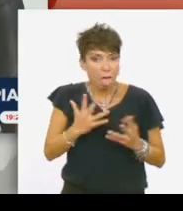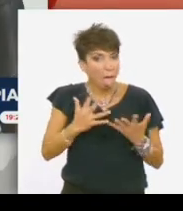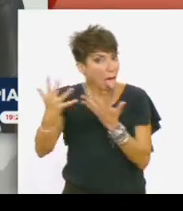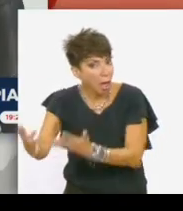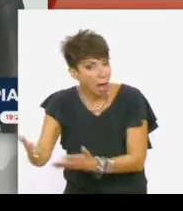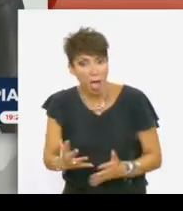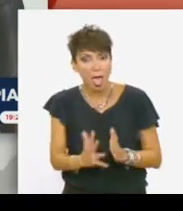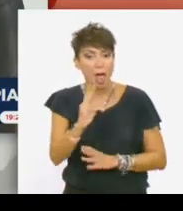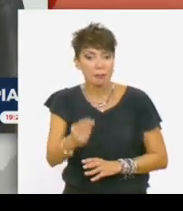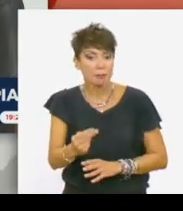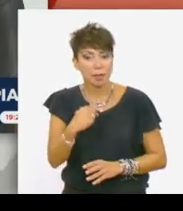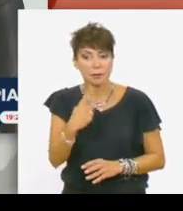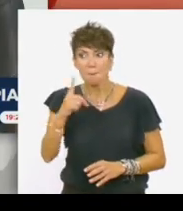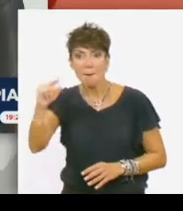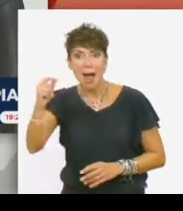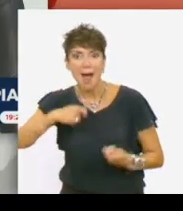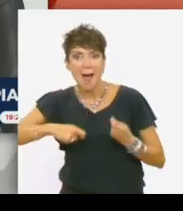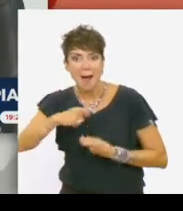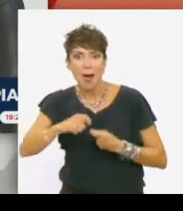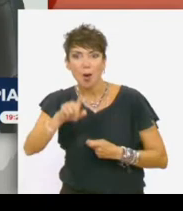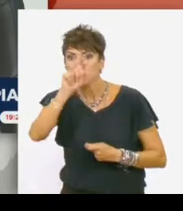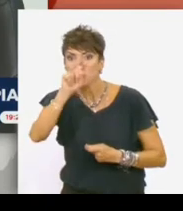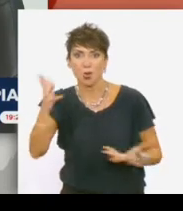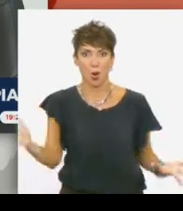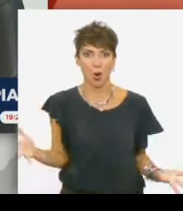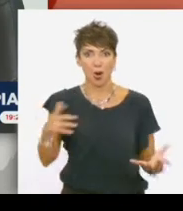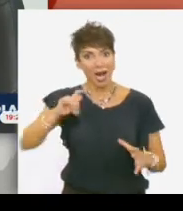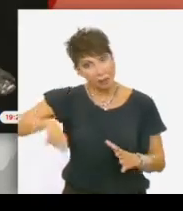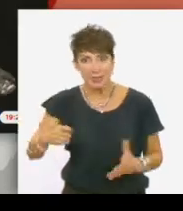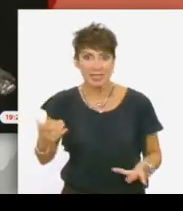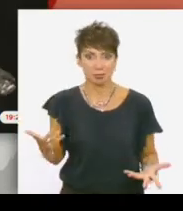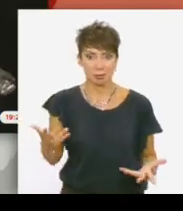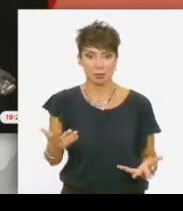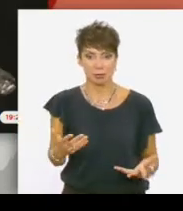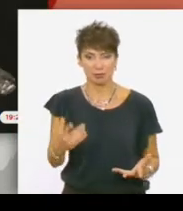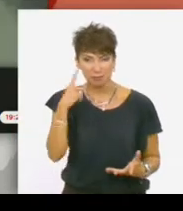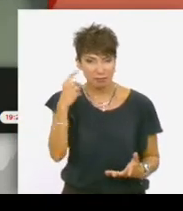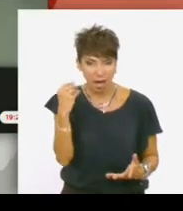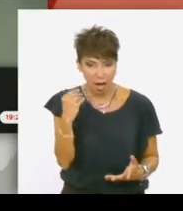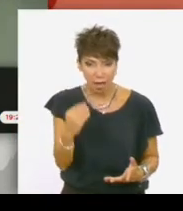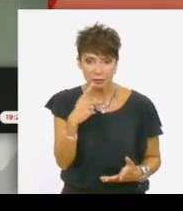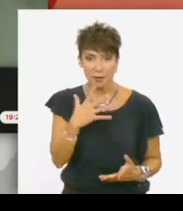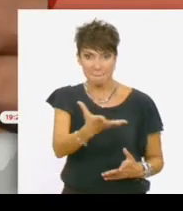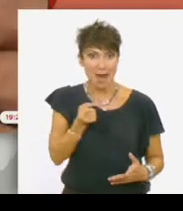ευρώ, 15 και μου λέει πάω να πάρω τώρα ένα κοτόπουλο να μαγειρέψω. Τα παίρνουν και όπως τα παίρνουν λένε